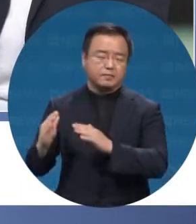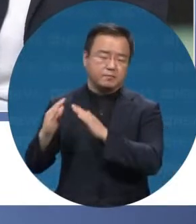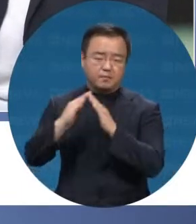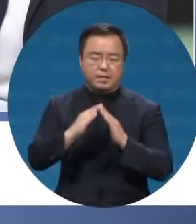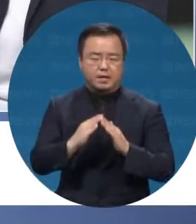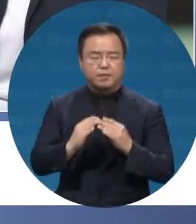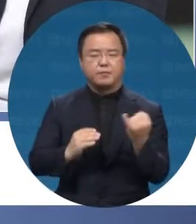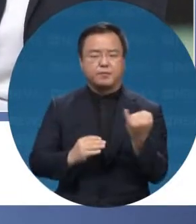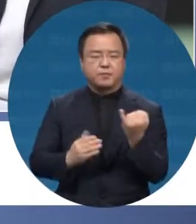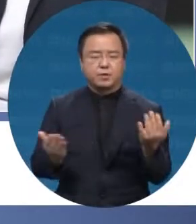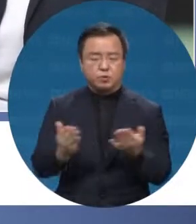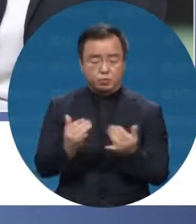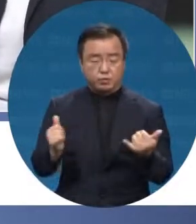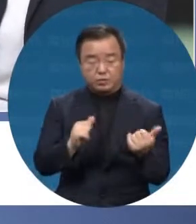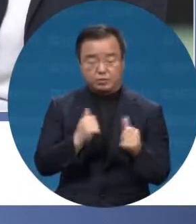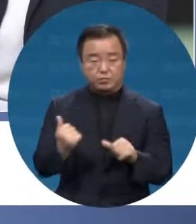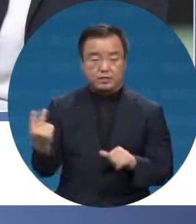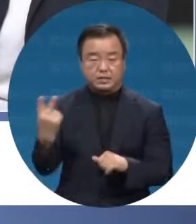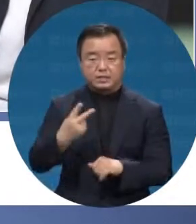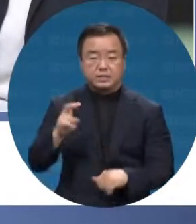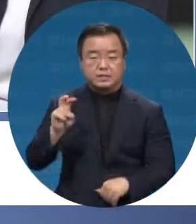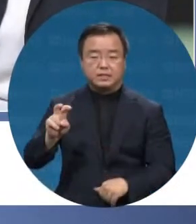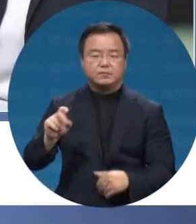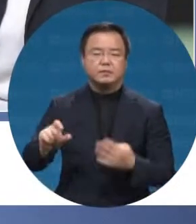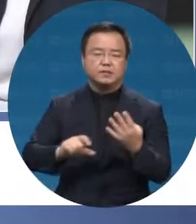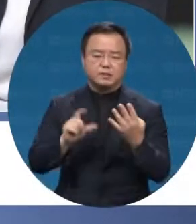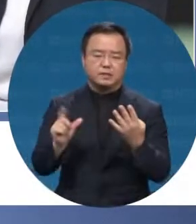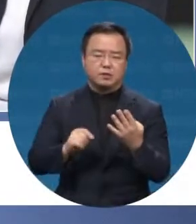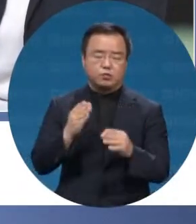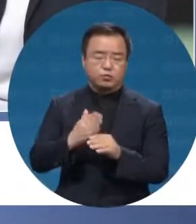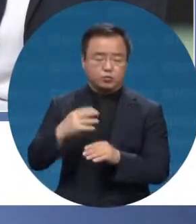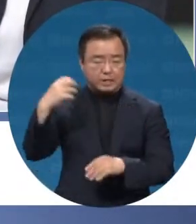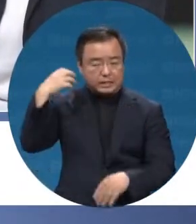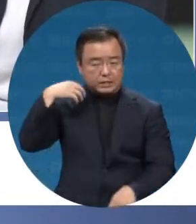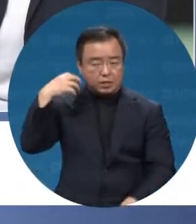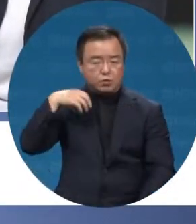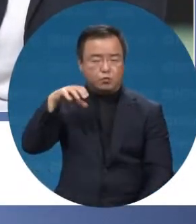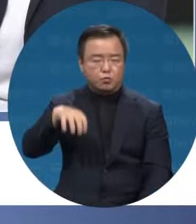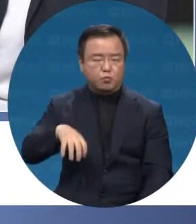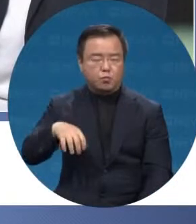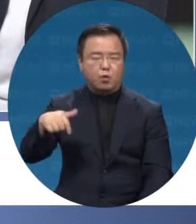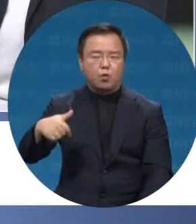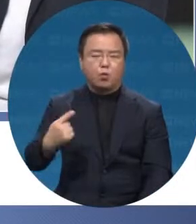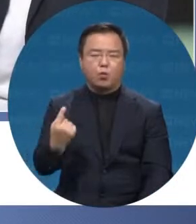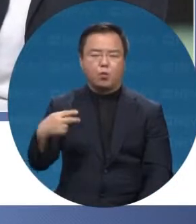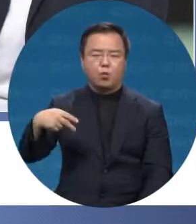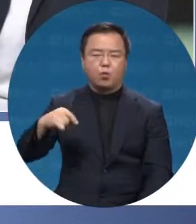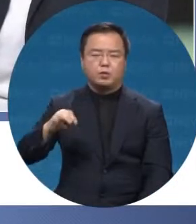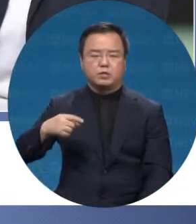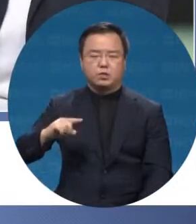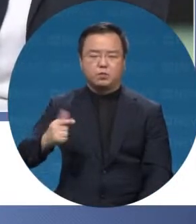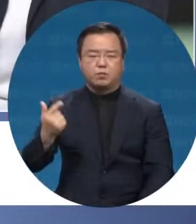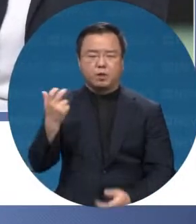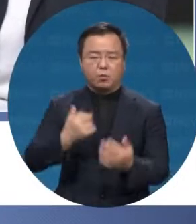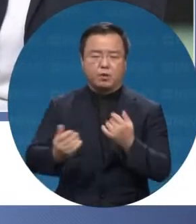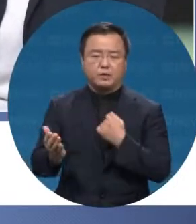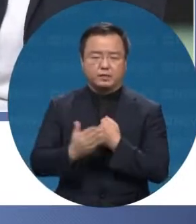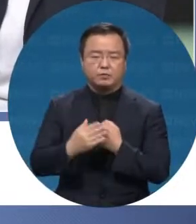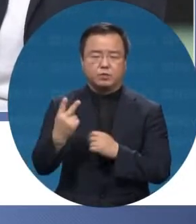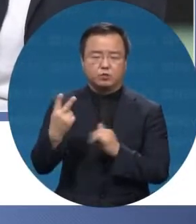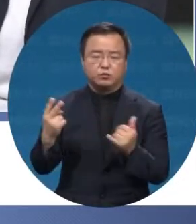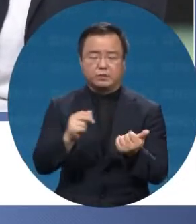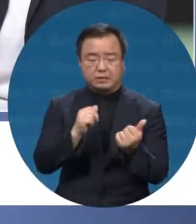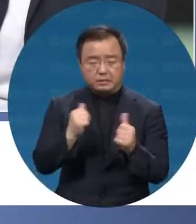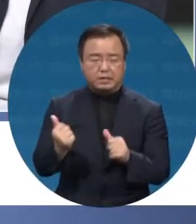여성 노동자가 사망했고 그 다음에 2020년 4월에도 영등포 고시원에서 화재가 나서 2명이 사망하는 참사가 계속